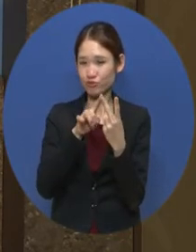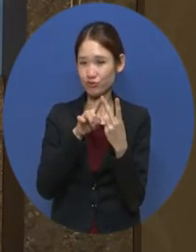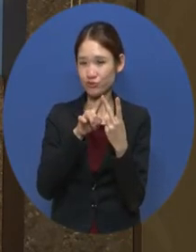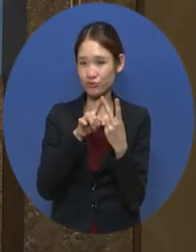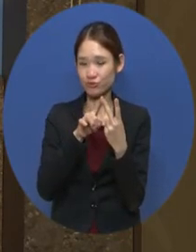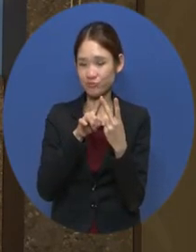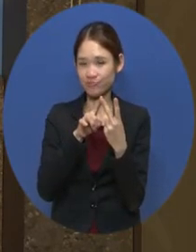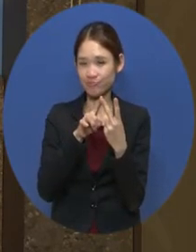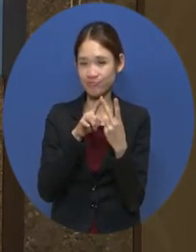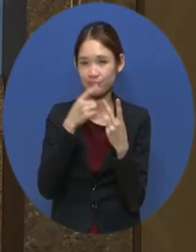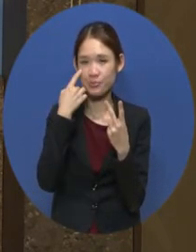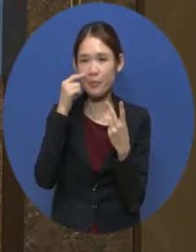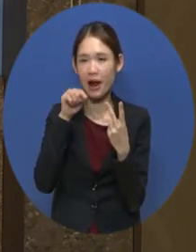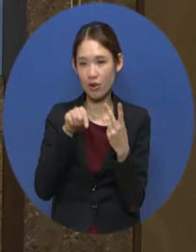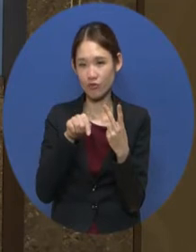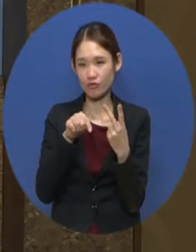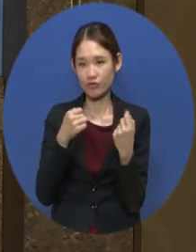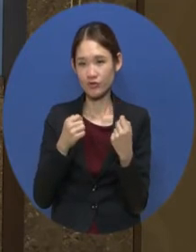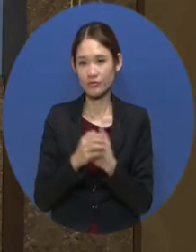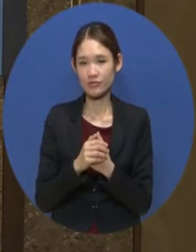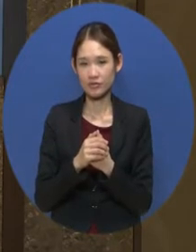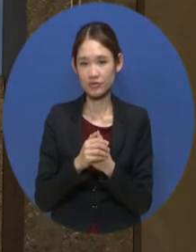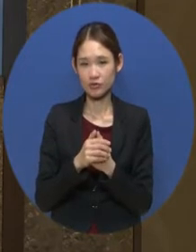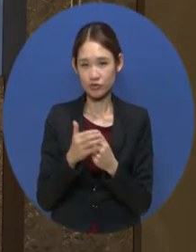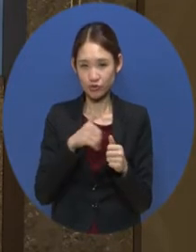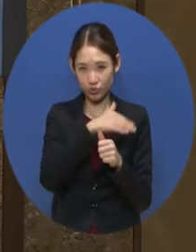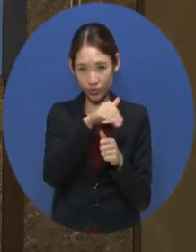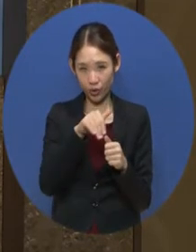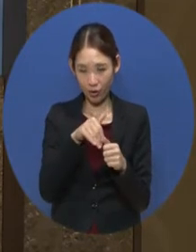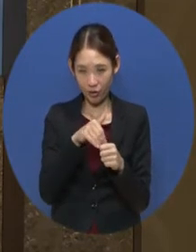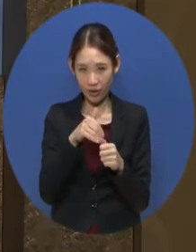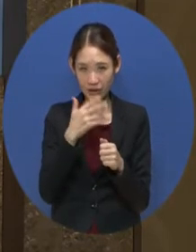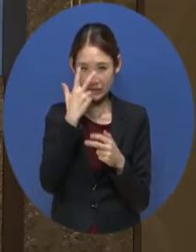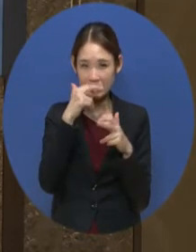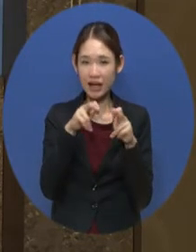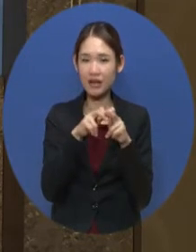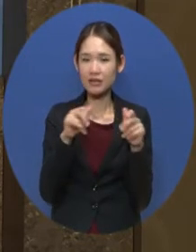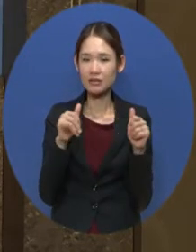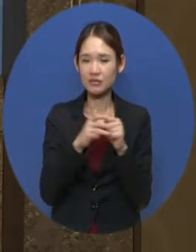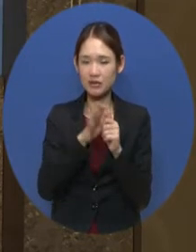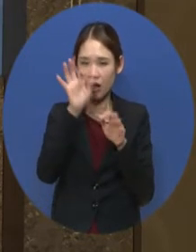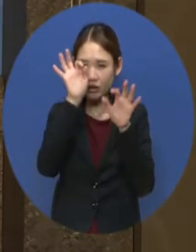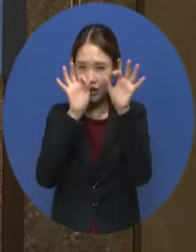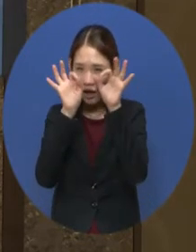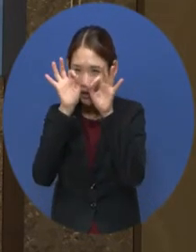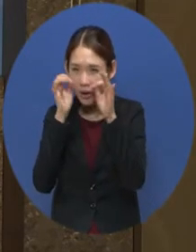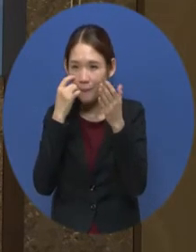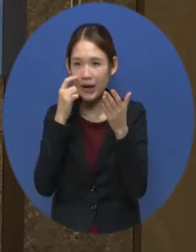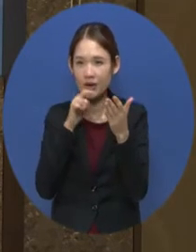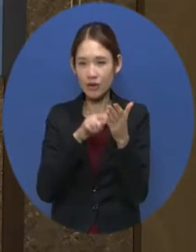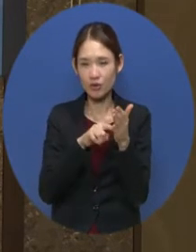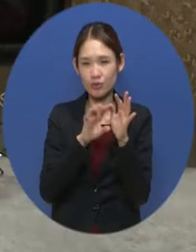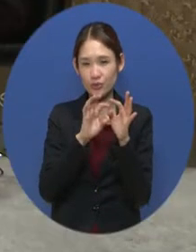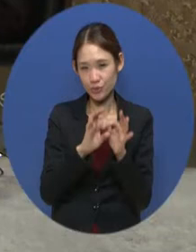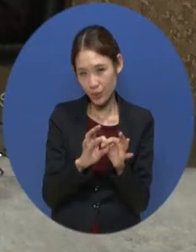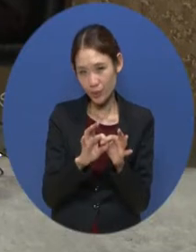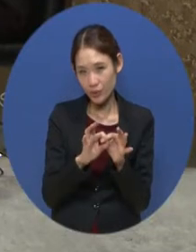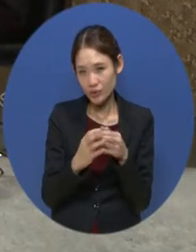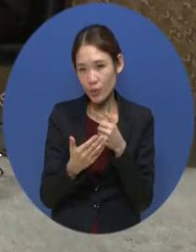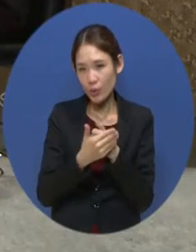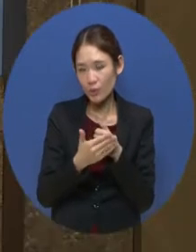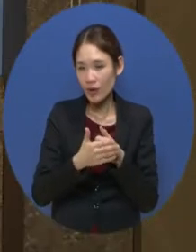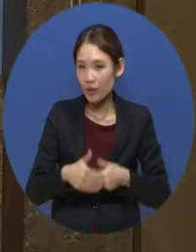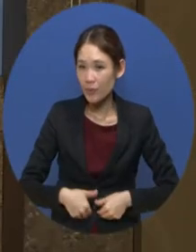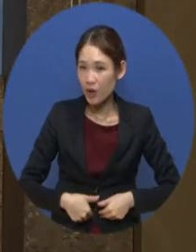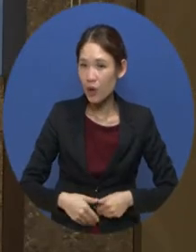이 발굴에 대한 부분이거든요. 주변의 예. 시각장애인분들을 좀 찾아내고 네. 또 찾아내서 또 필요하신